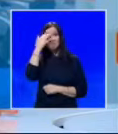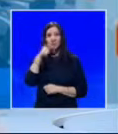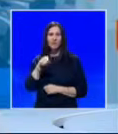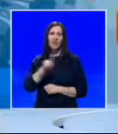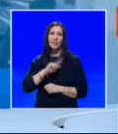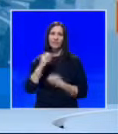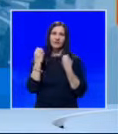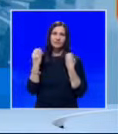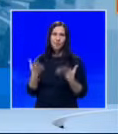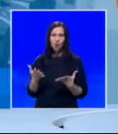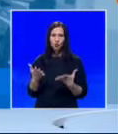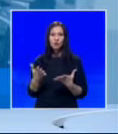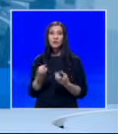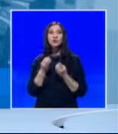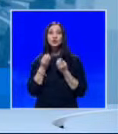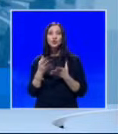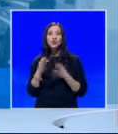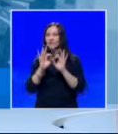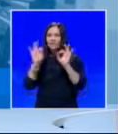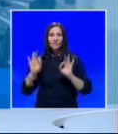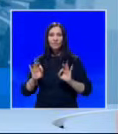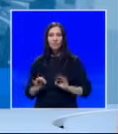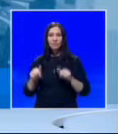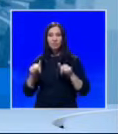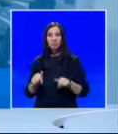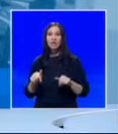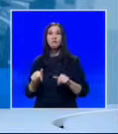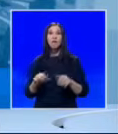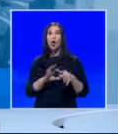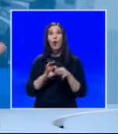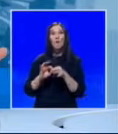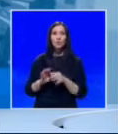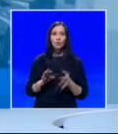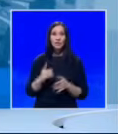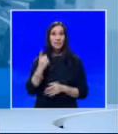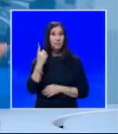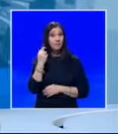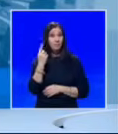това е невъзможно да се случи в рамките на тази конфигурация и